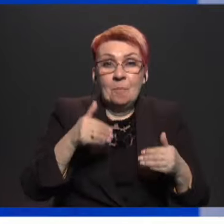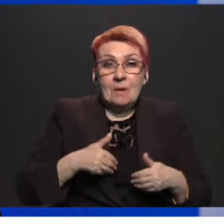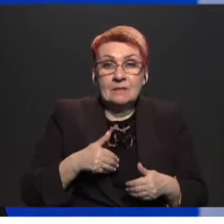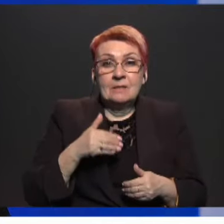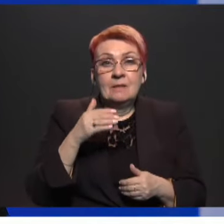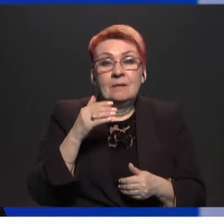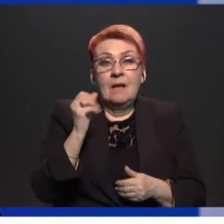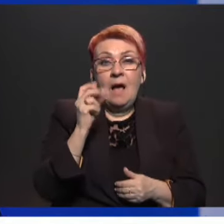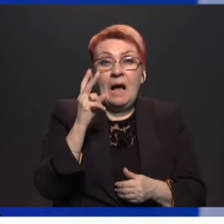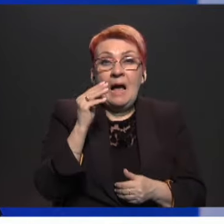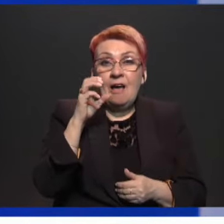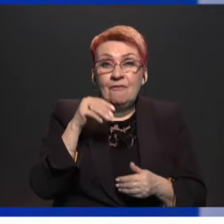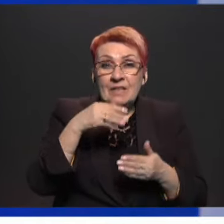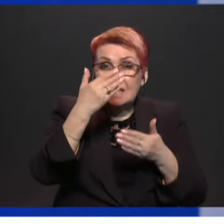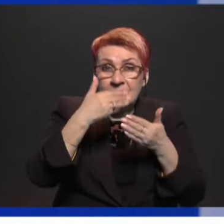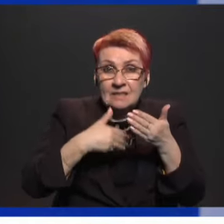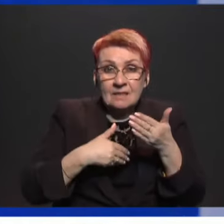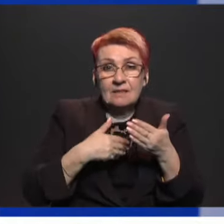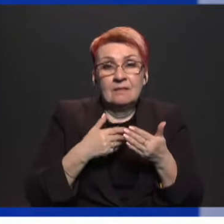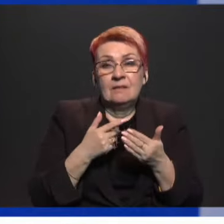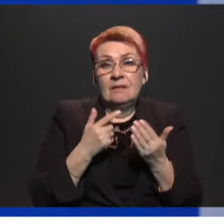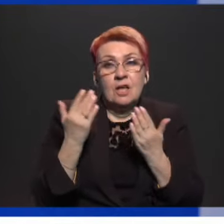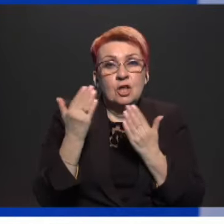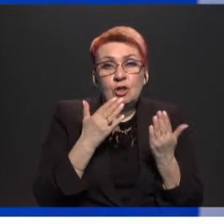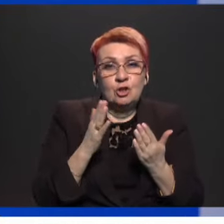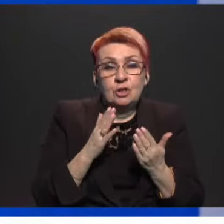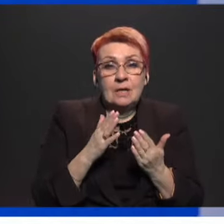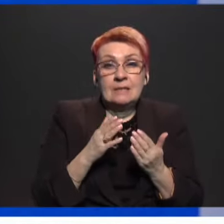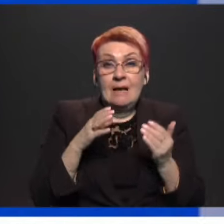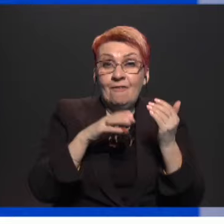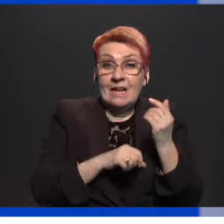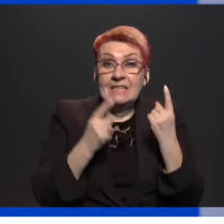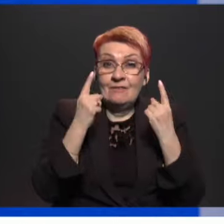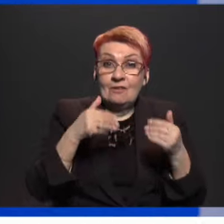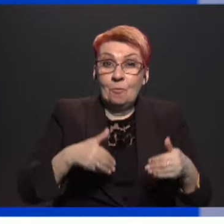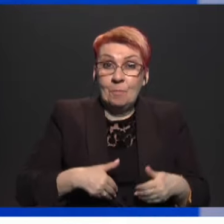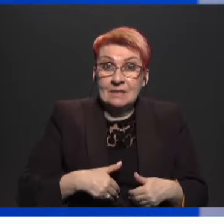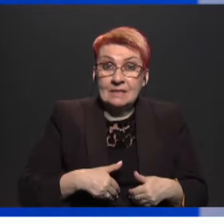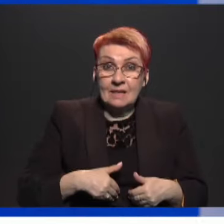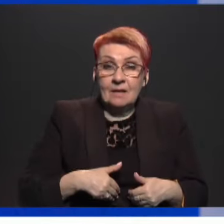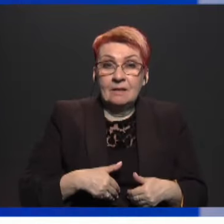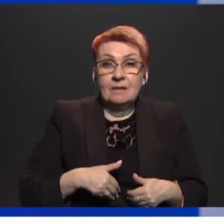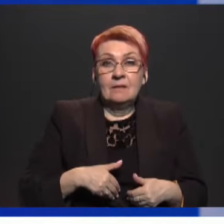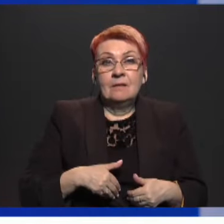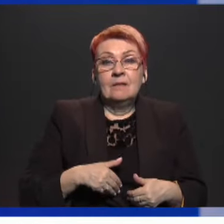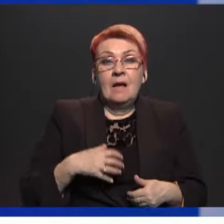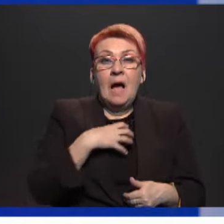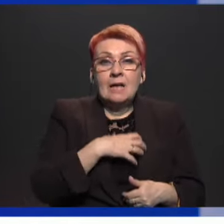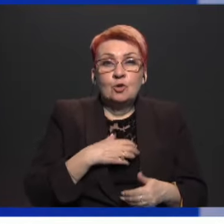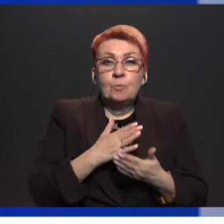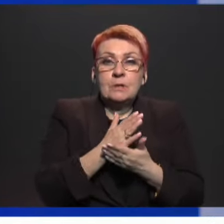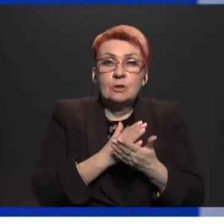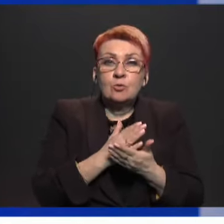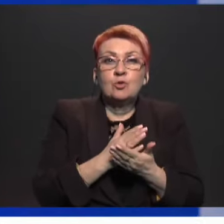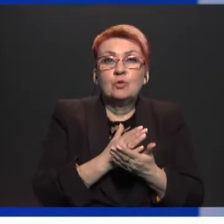не читаются. Эта традиция связана с тем, что в конце Великого поста совершается особая служба акафиста,